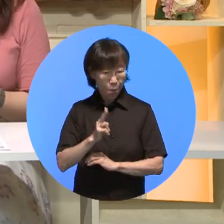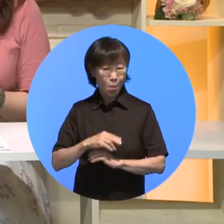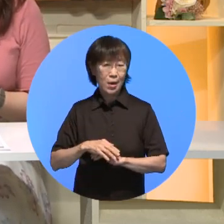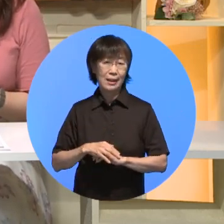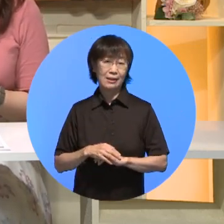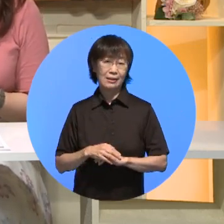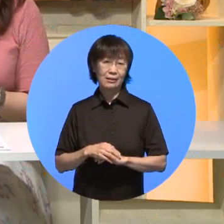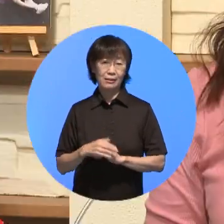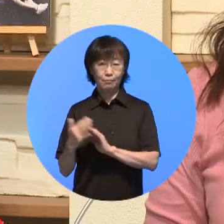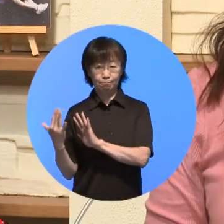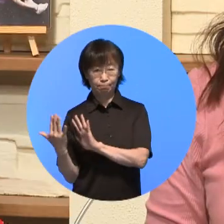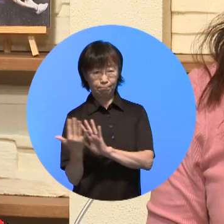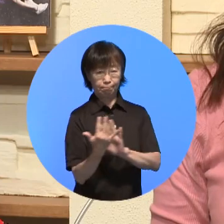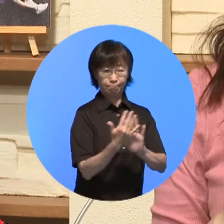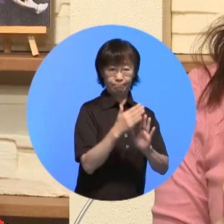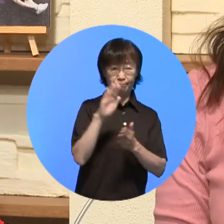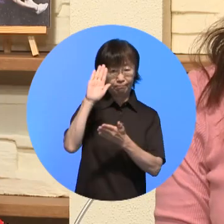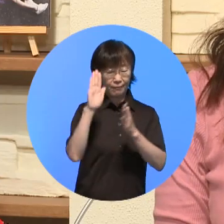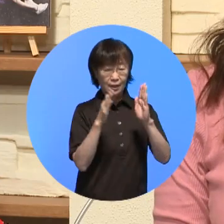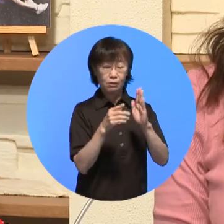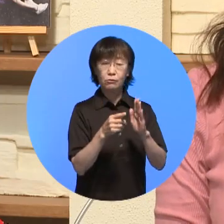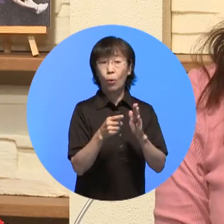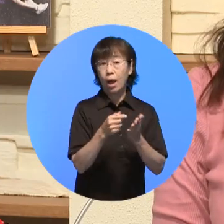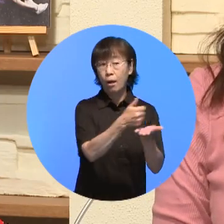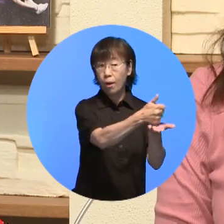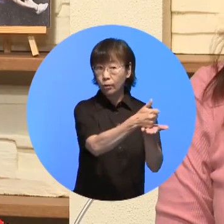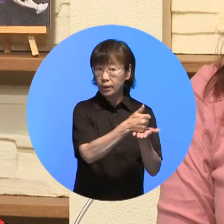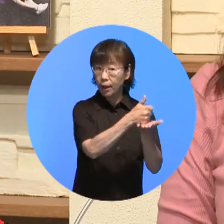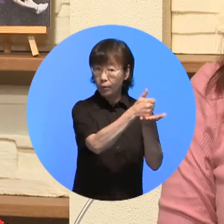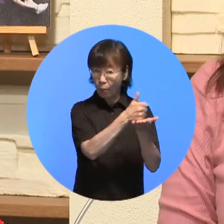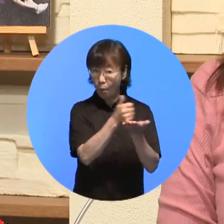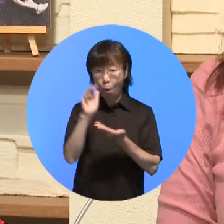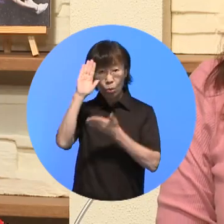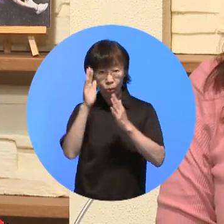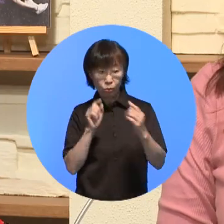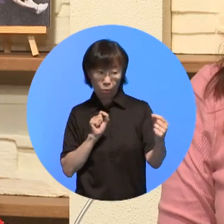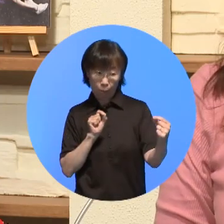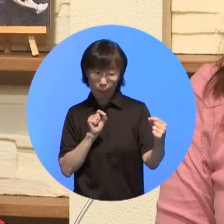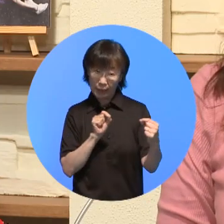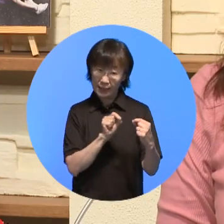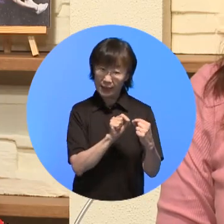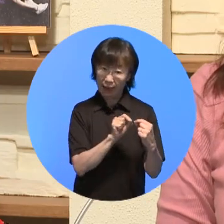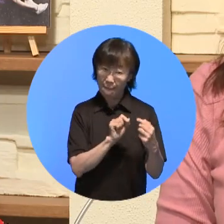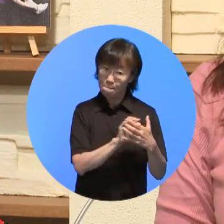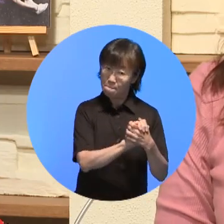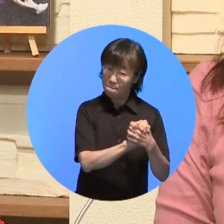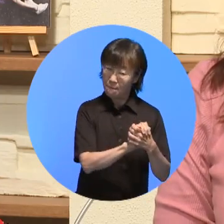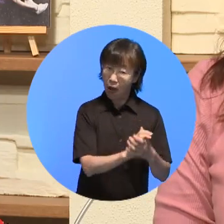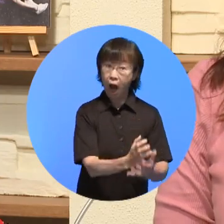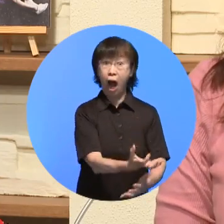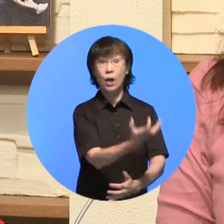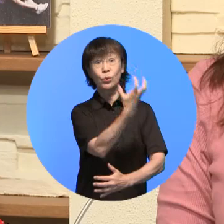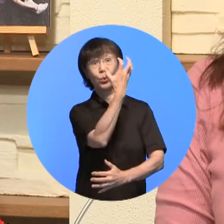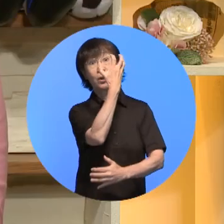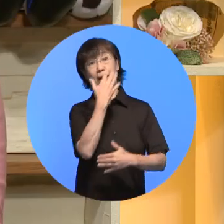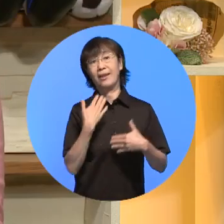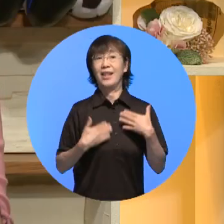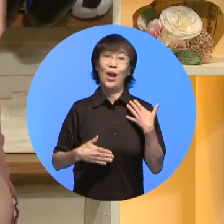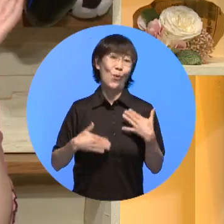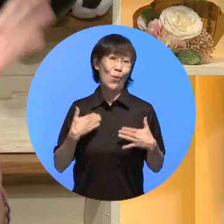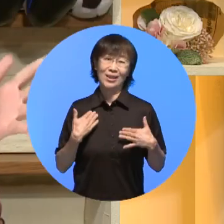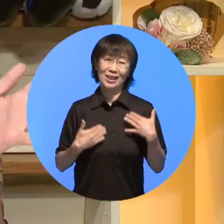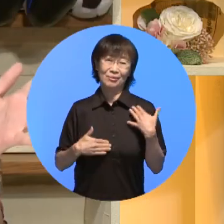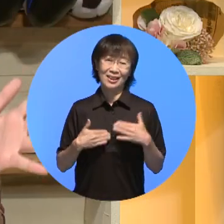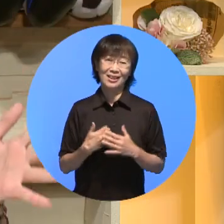ええあと道路部ねあのお客さんとね本当パフォーマーの距離が近いので非常に迫力あってこっちも楽しみだねそうですよね